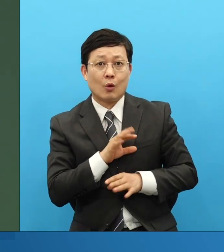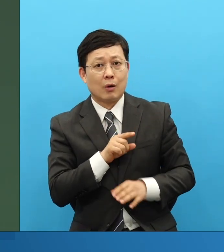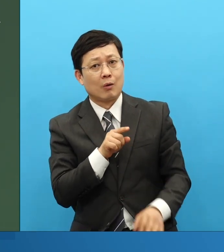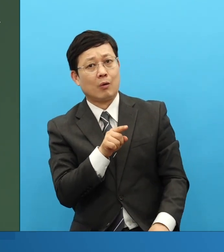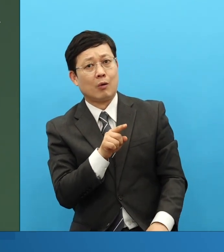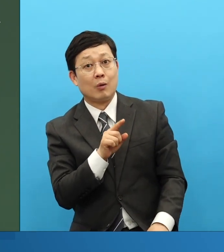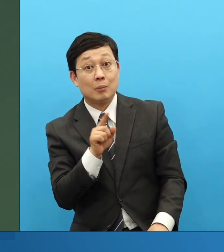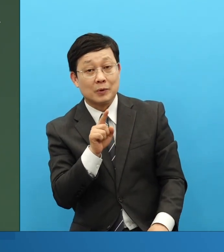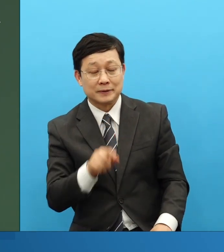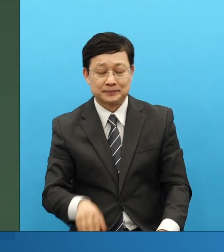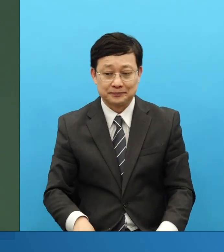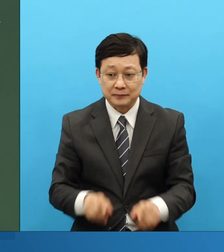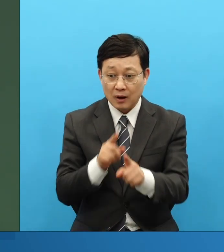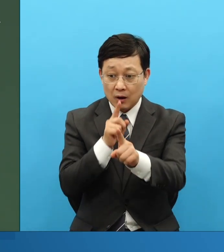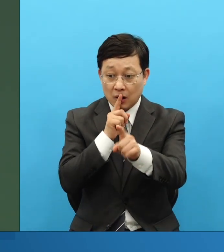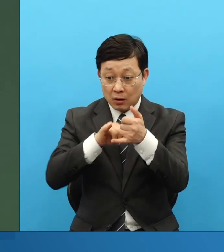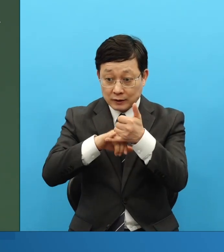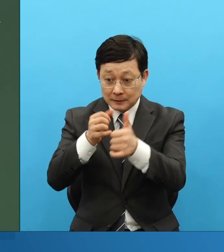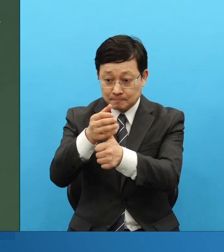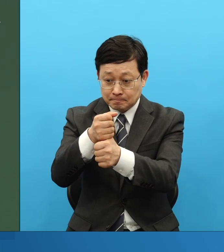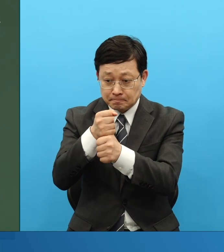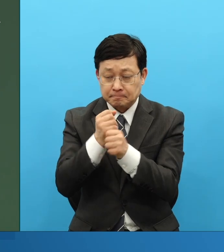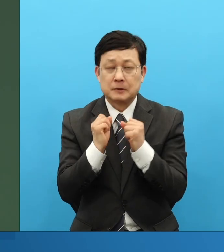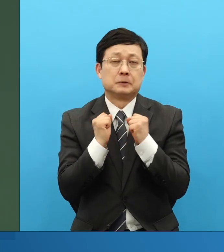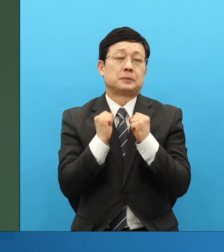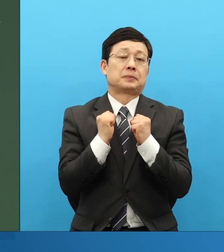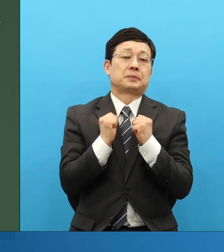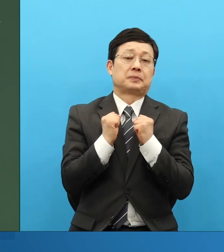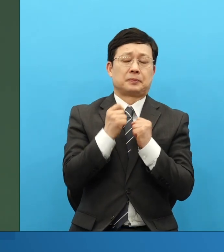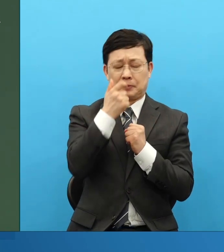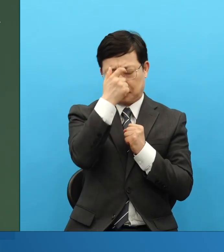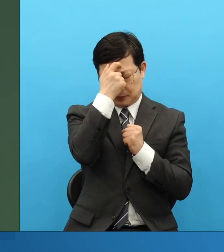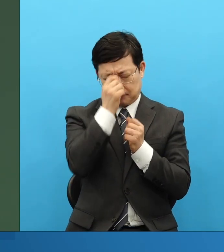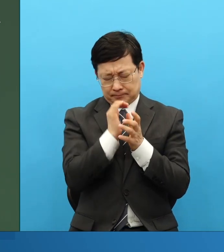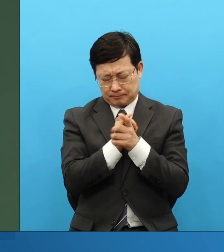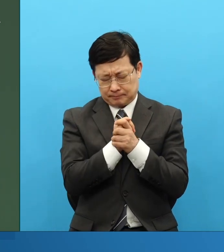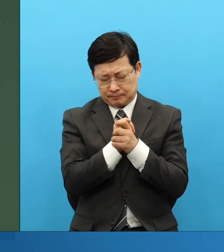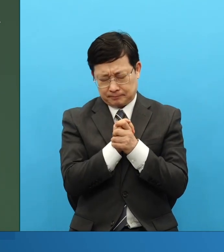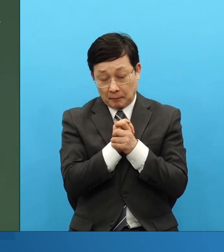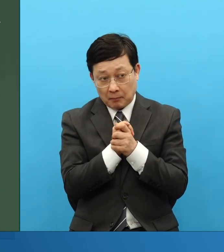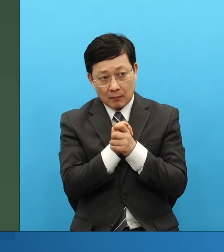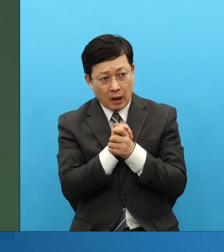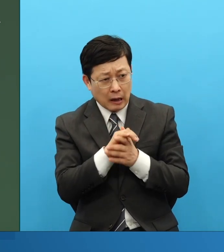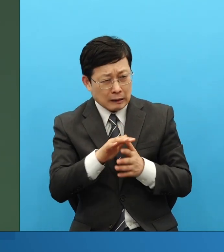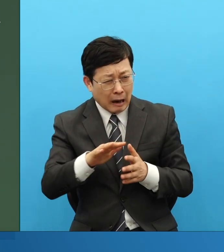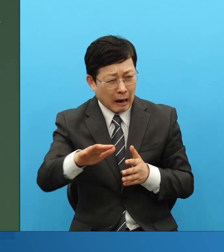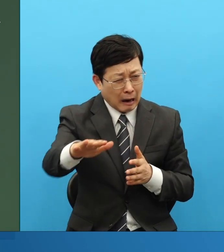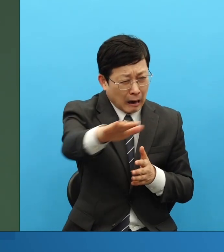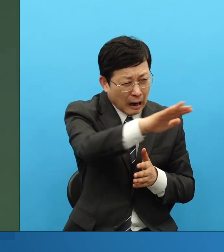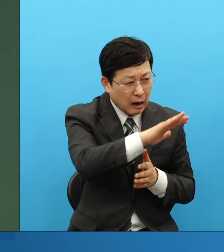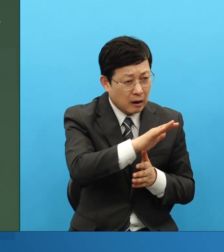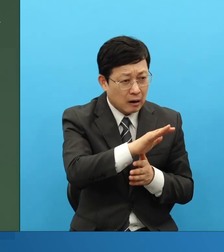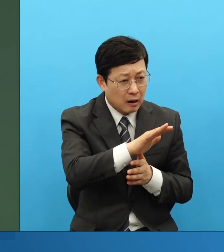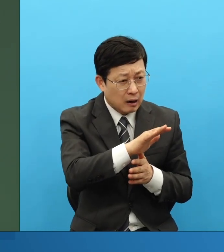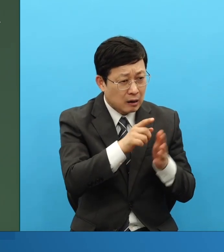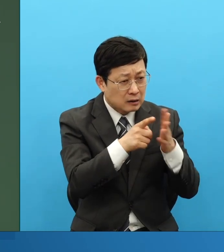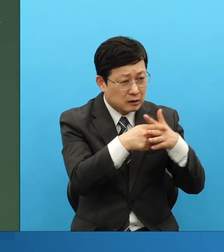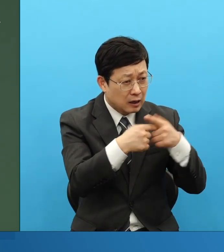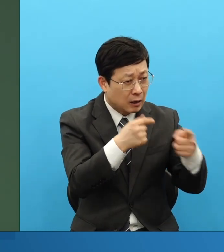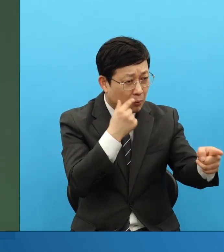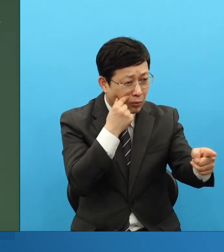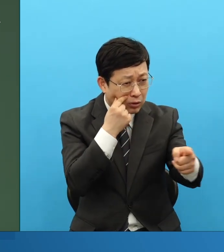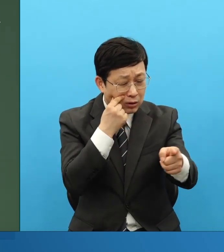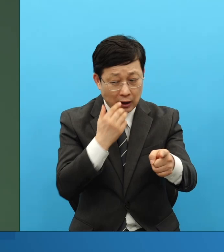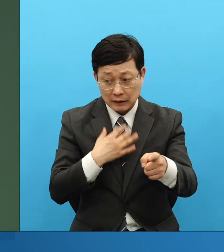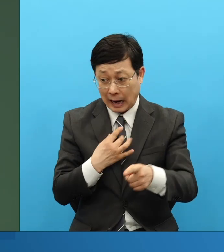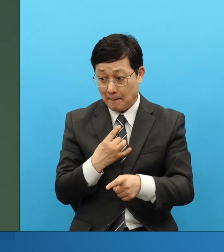속에 있는데 That you are inside this covenant. 아무도 이해 못하는 언약이 딱 보인 거예요. But you see a covenant that nobody